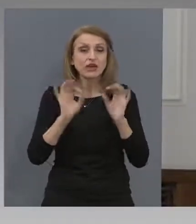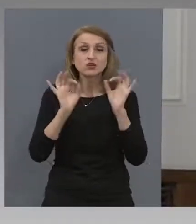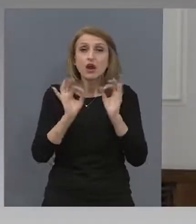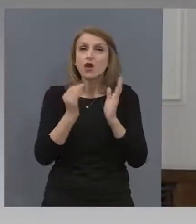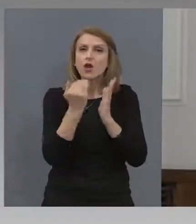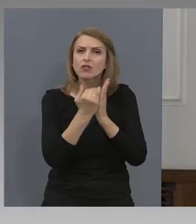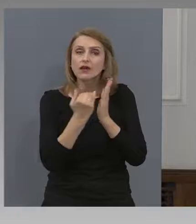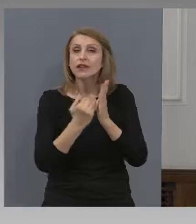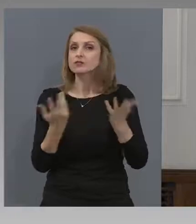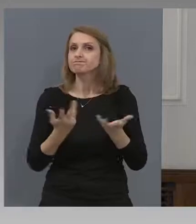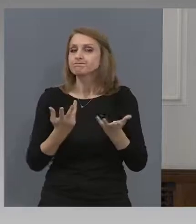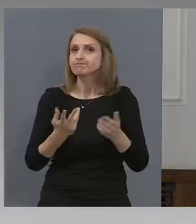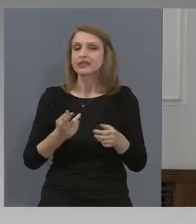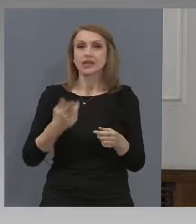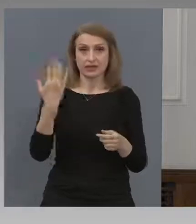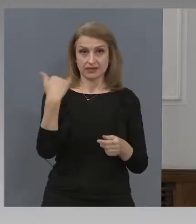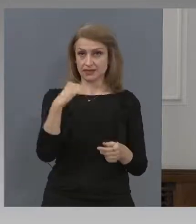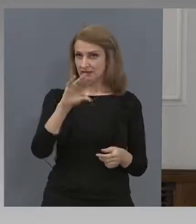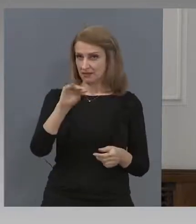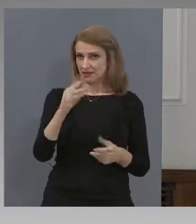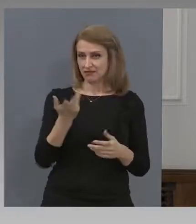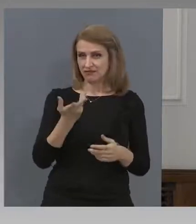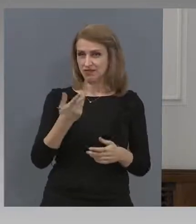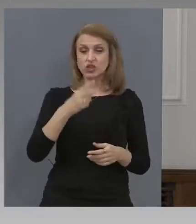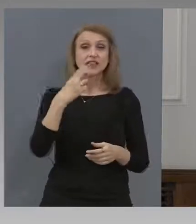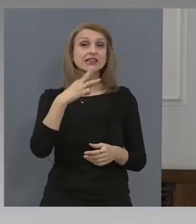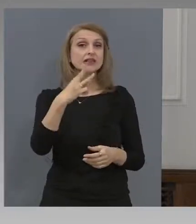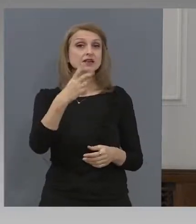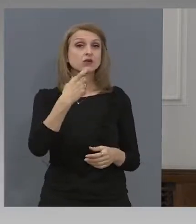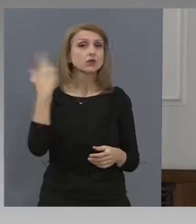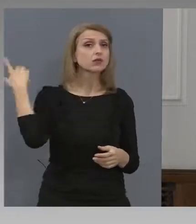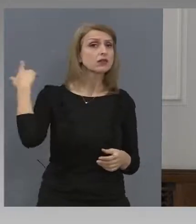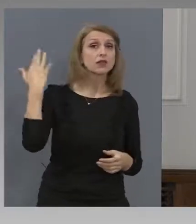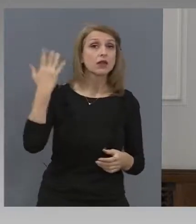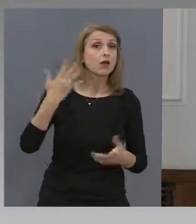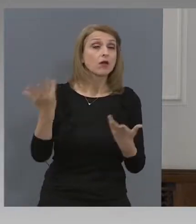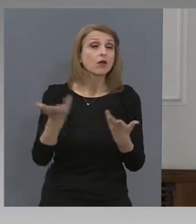мярката, както казах, ние от 3 години на практика сме приложили, т.е.